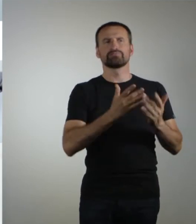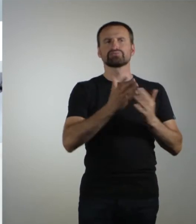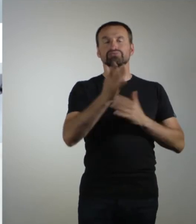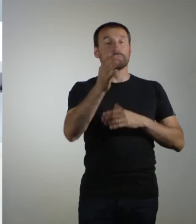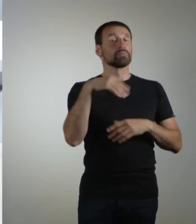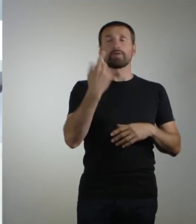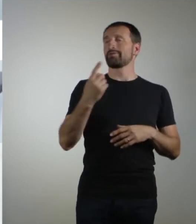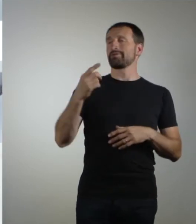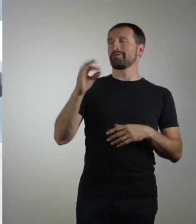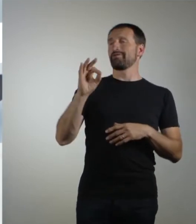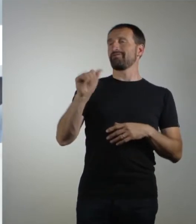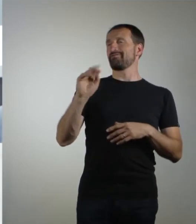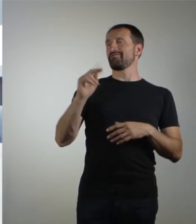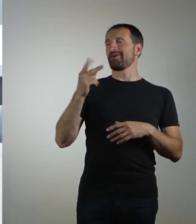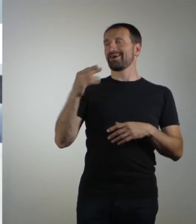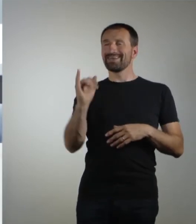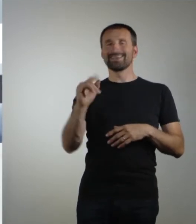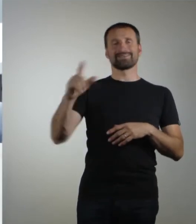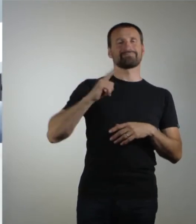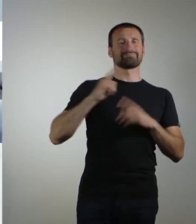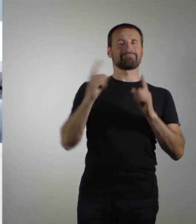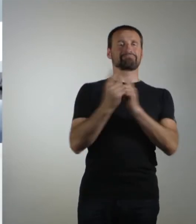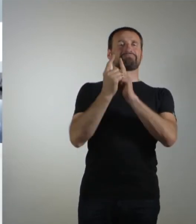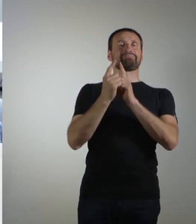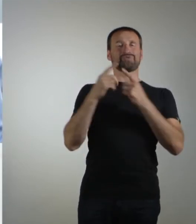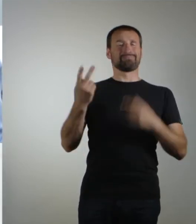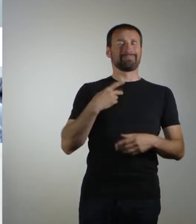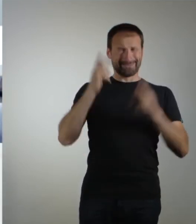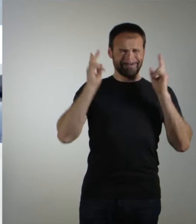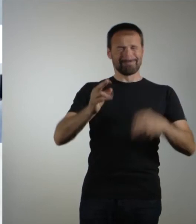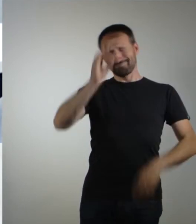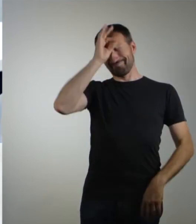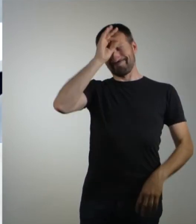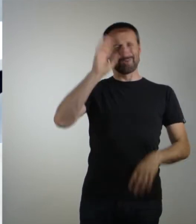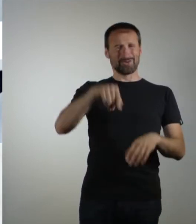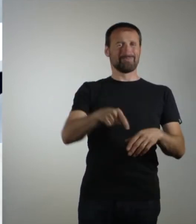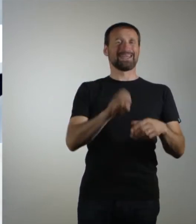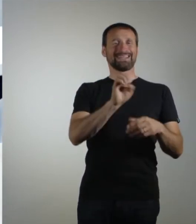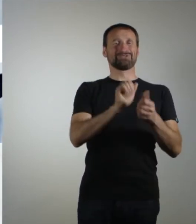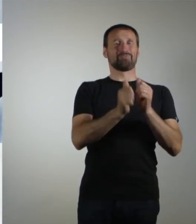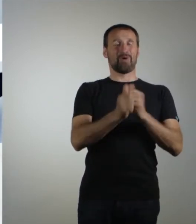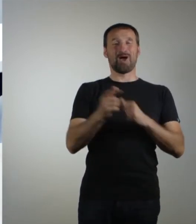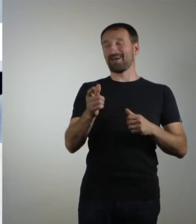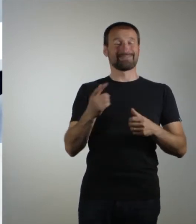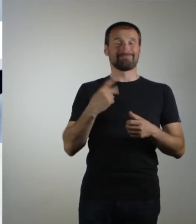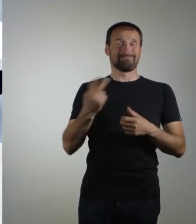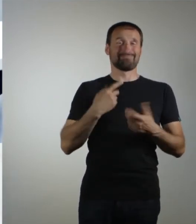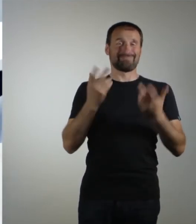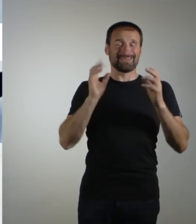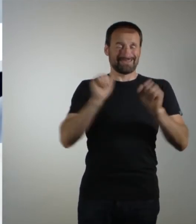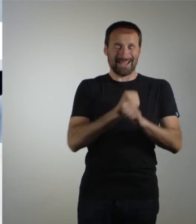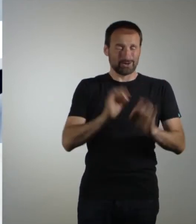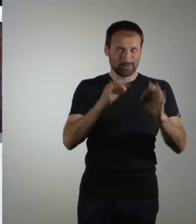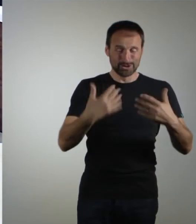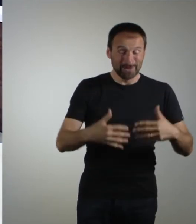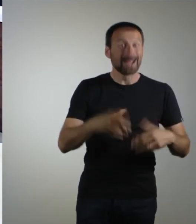Und jetzt sitzen hier die zwei Obernulten im E-Sport, die halt selber nicht gut spielen können, die aber den E-Sport selber verstehen und arbeiten zusammen mit dem Thema